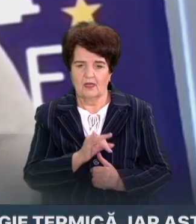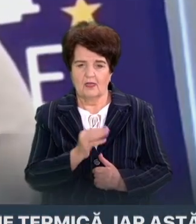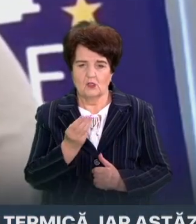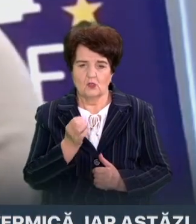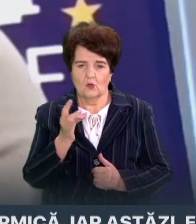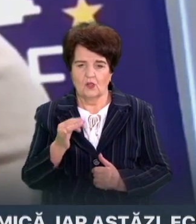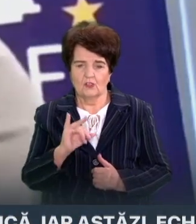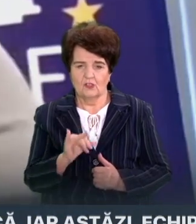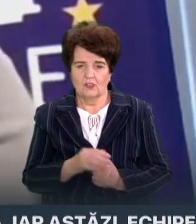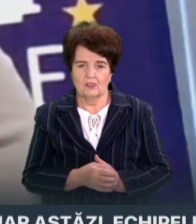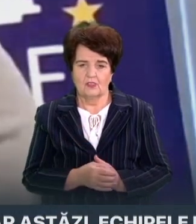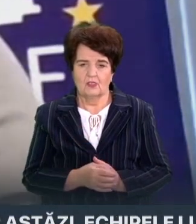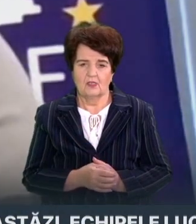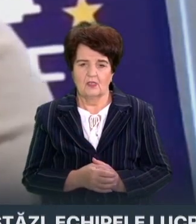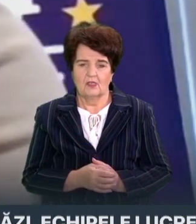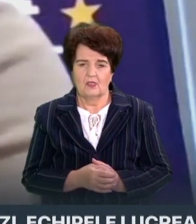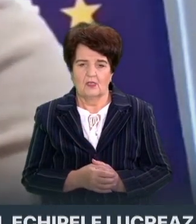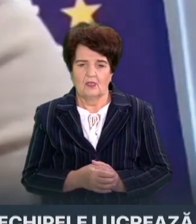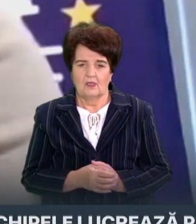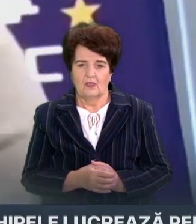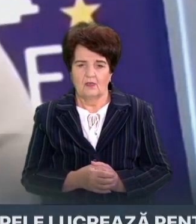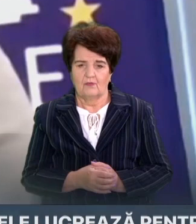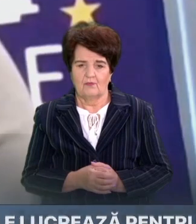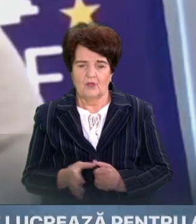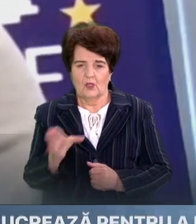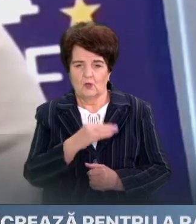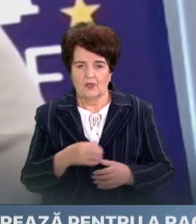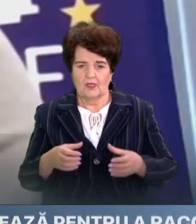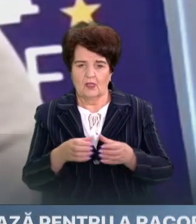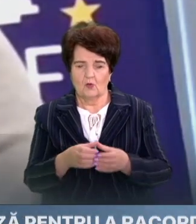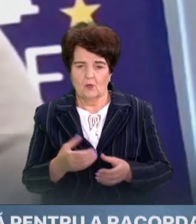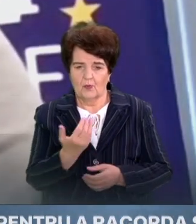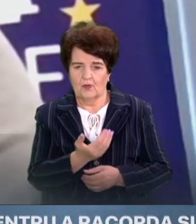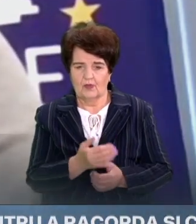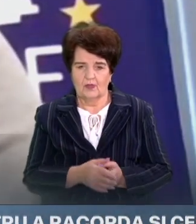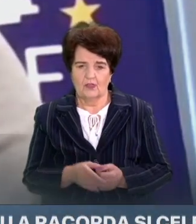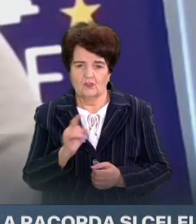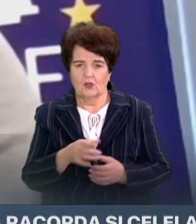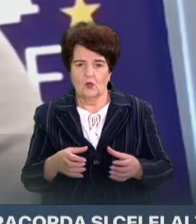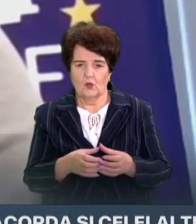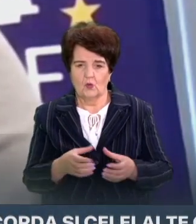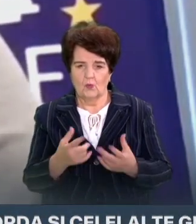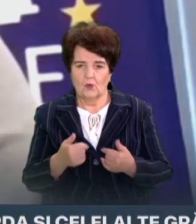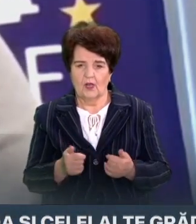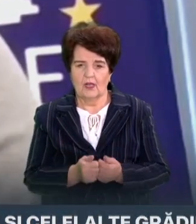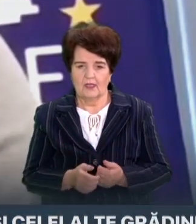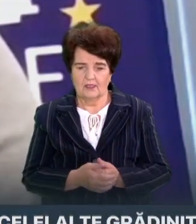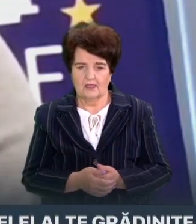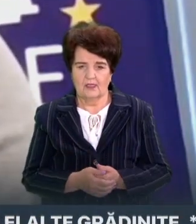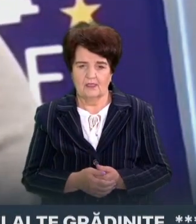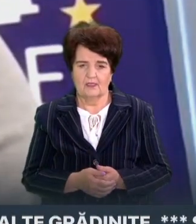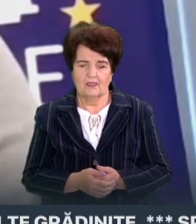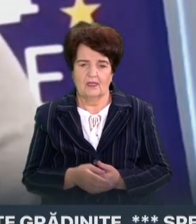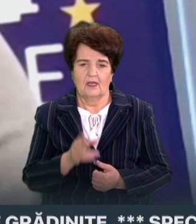și toată echipa din jurul său, tot acest grup criminal organizat, s-a reorientat către